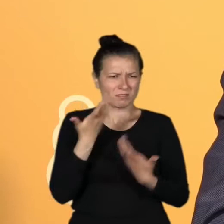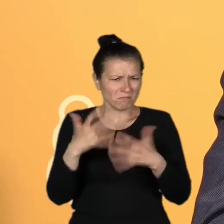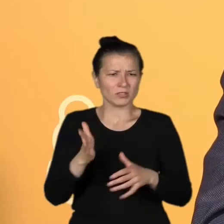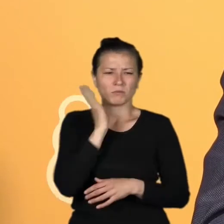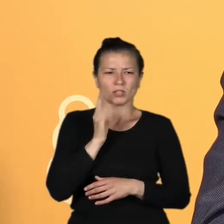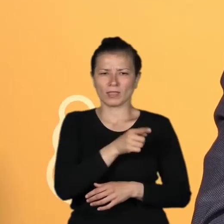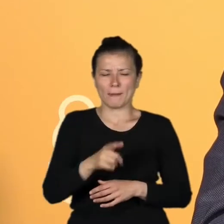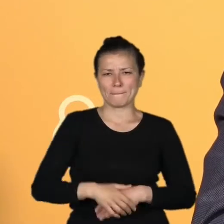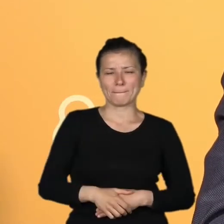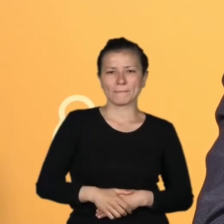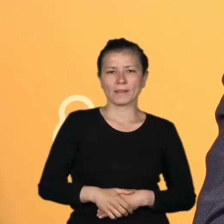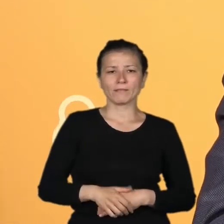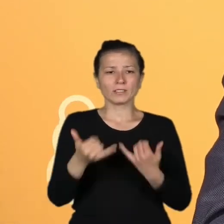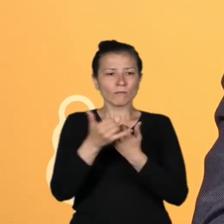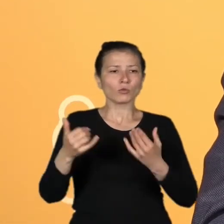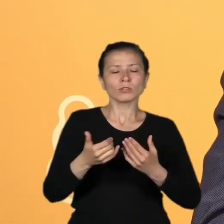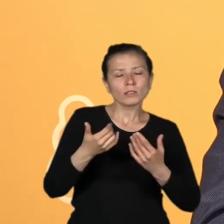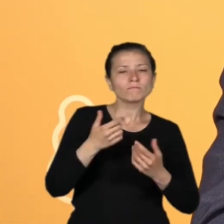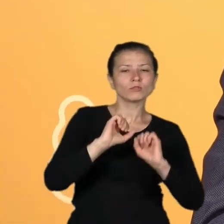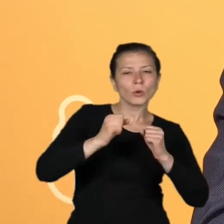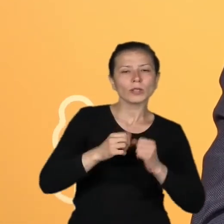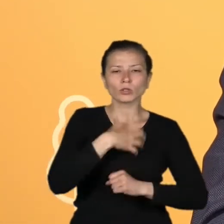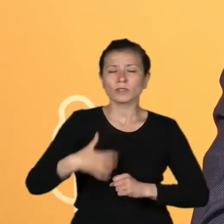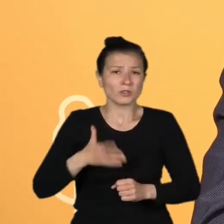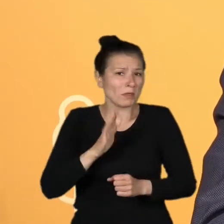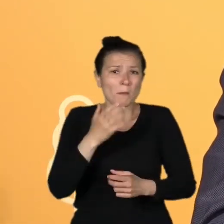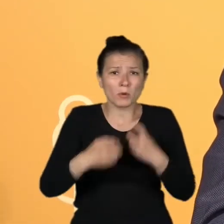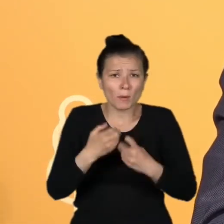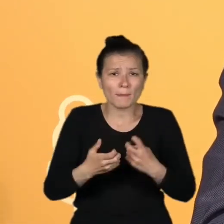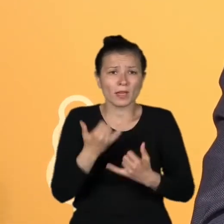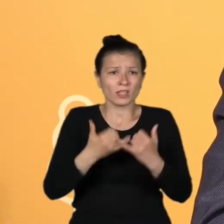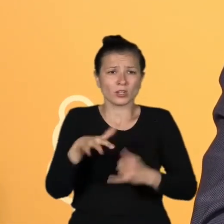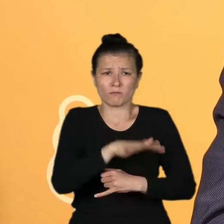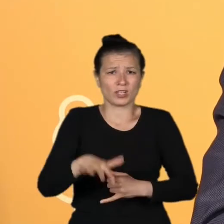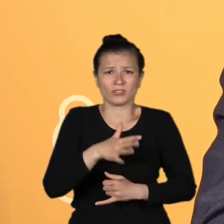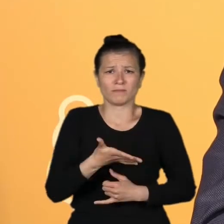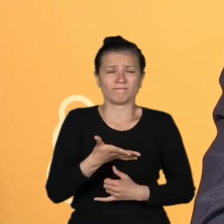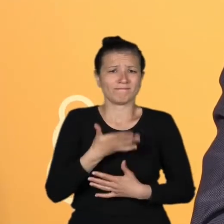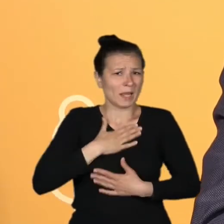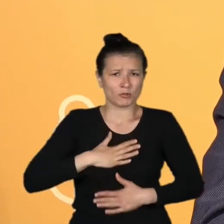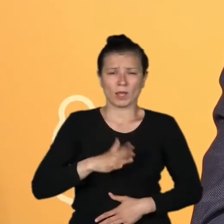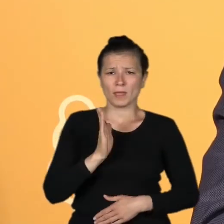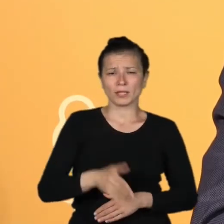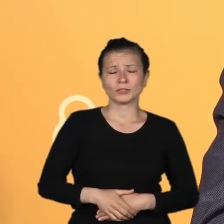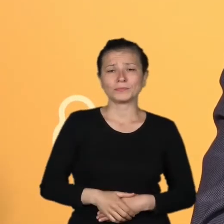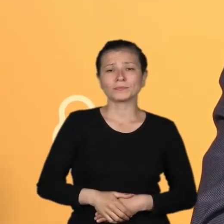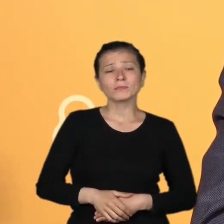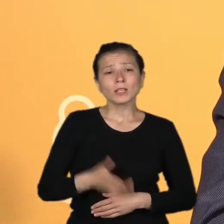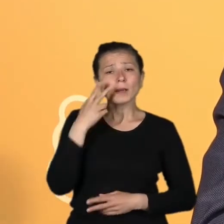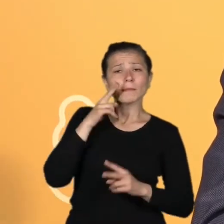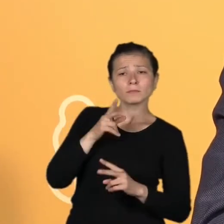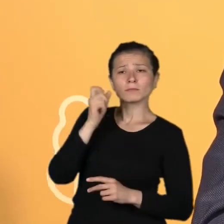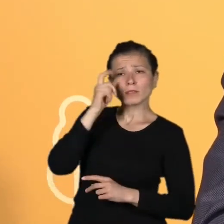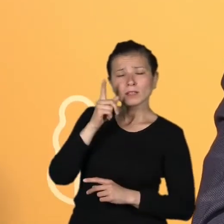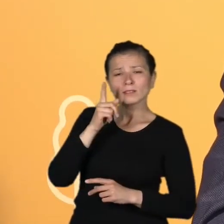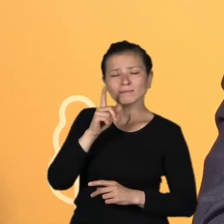w poszczególnych przedsięwzięciach gospodarczych pewne problemy. I chyba dzisiaj tak patrząc od strony takiej inteligencji, czy